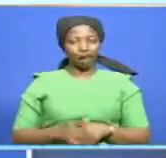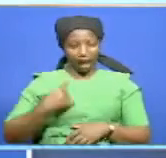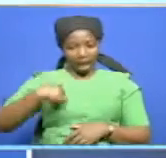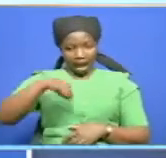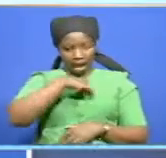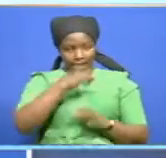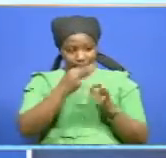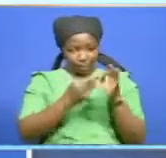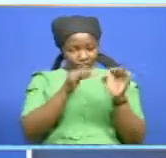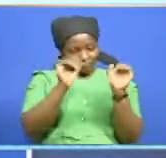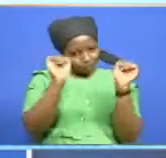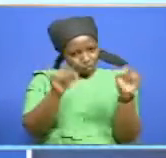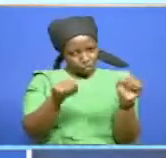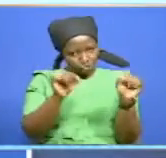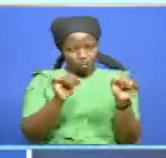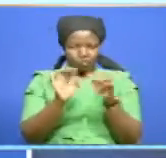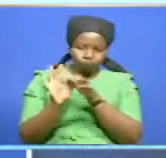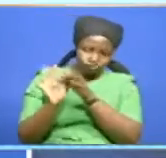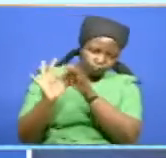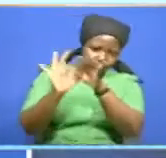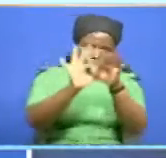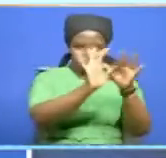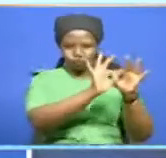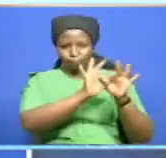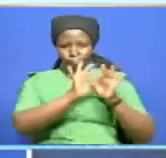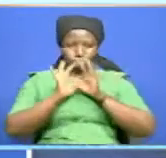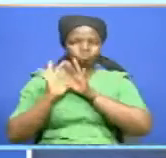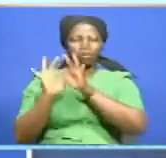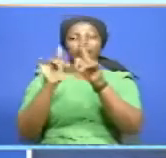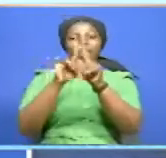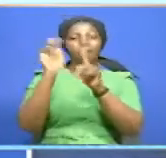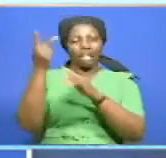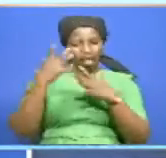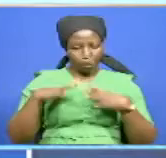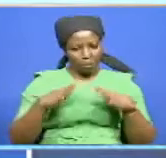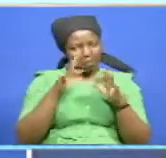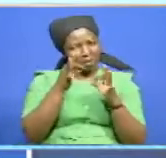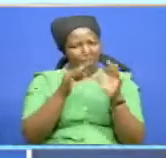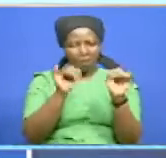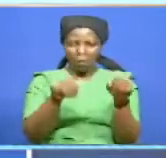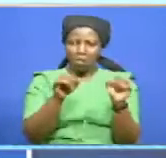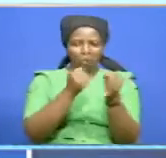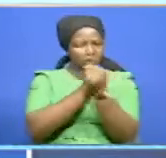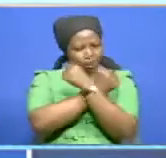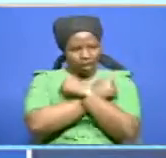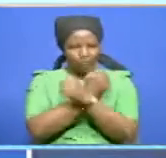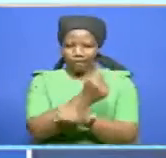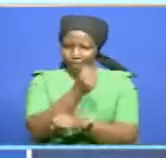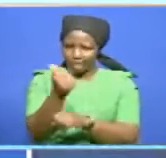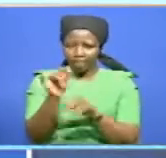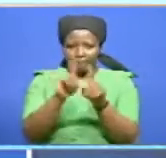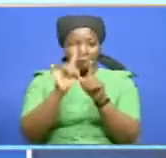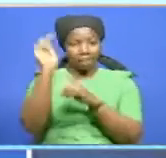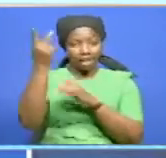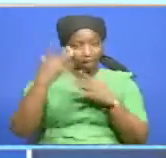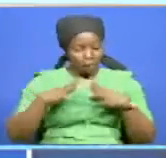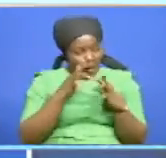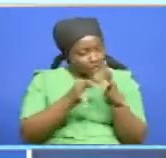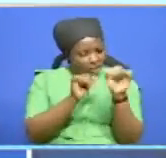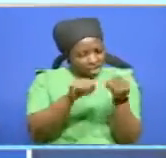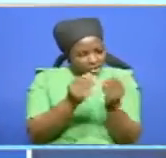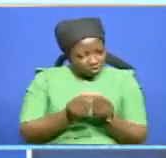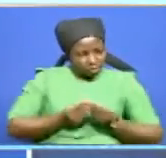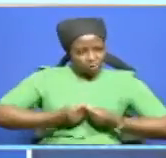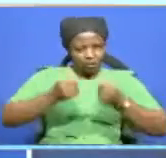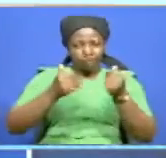tunaweza tushirikiane kama wakenya, kama tunaweza tupendane kama wakenya, kama tunaweza kutatua shida zetu